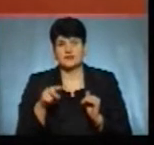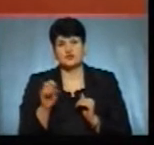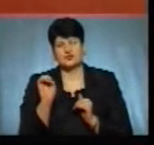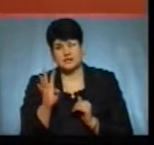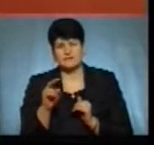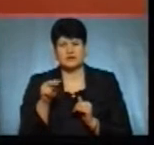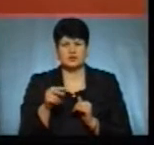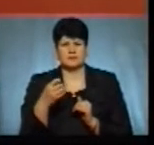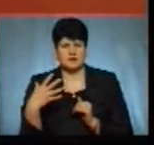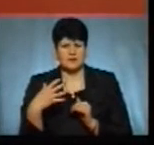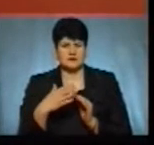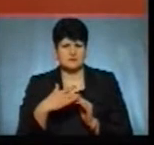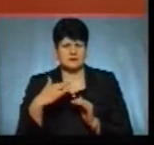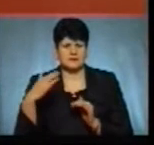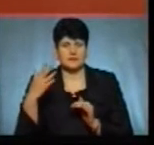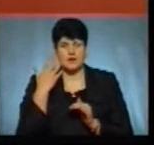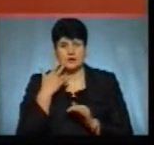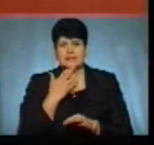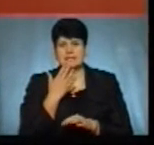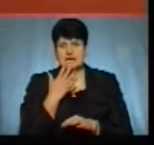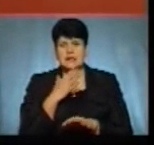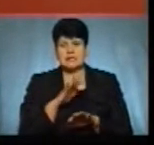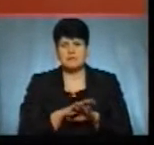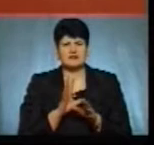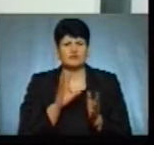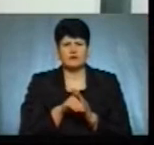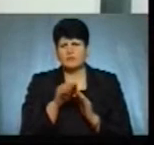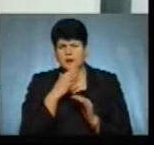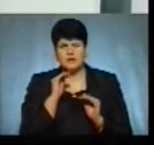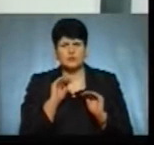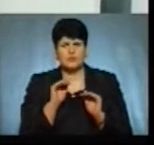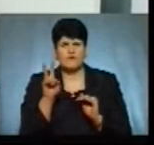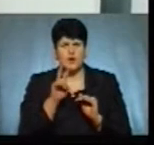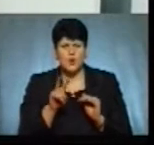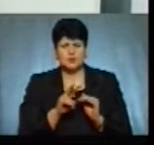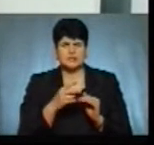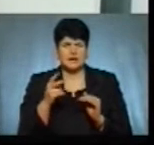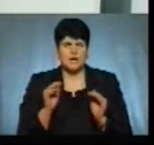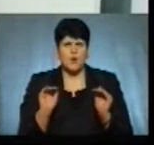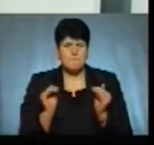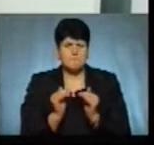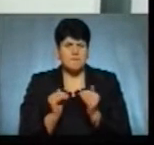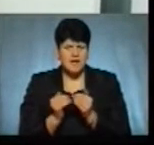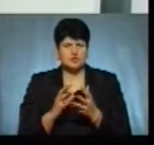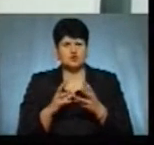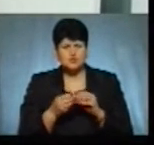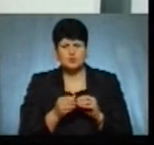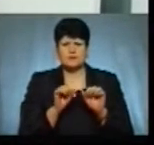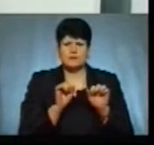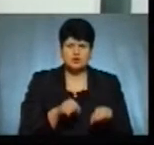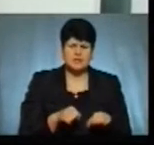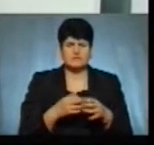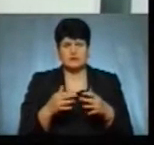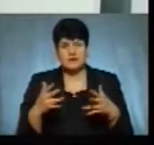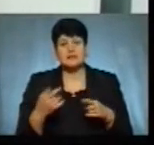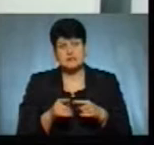2014-й рік і далі, коли Національний банк ввів дуже багато валютних обмежень на здійснення валютних операцій, як по сумі, так і по можливості, ясно,